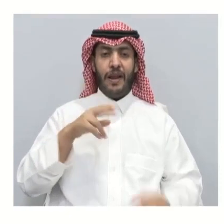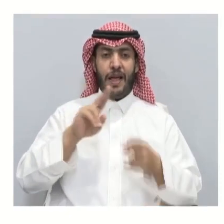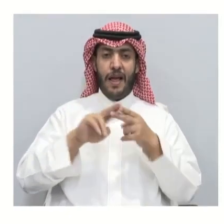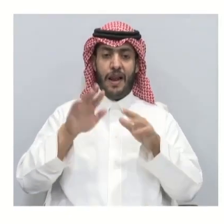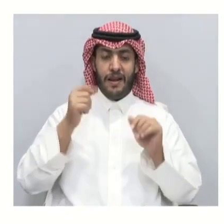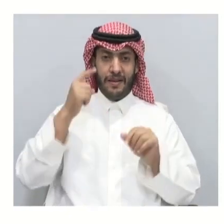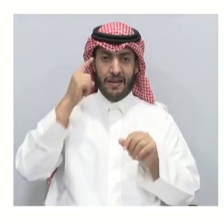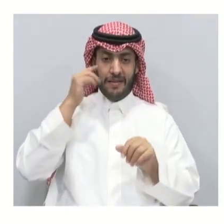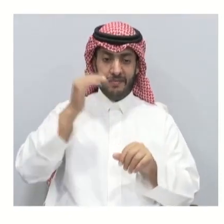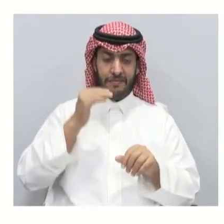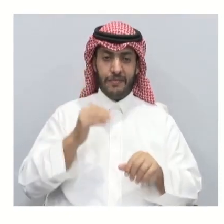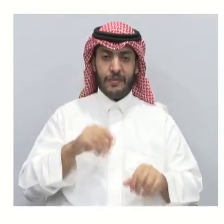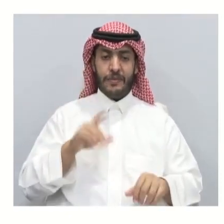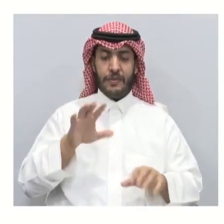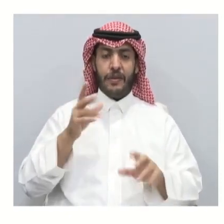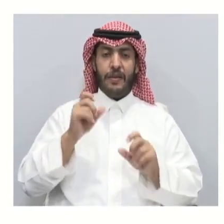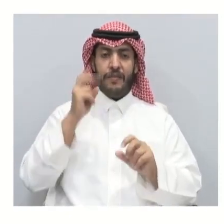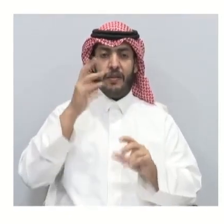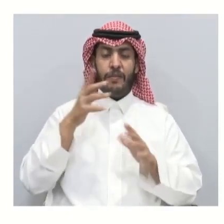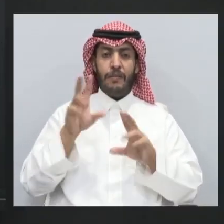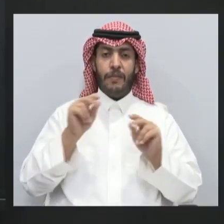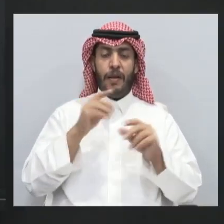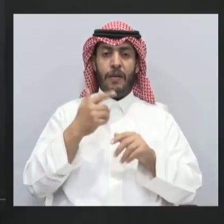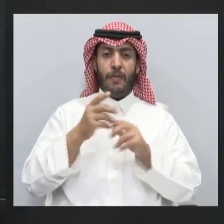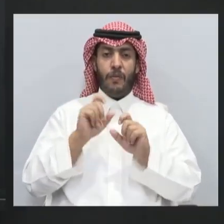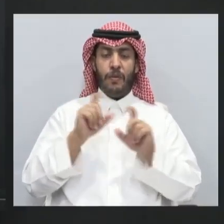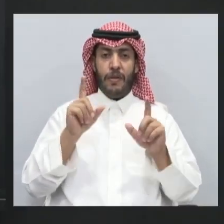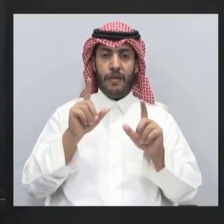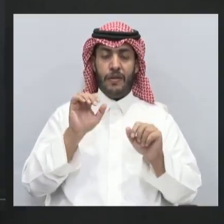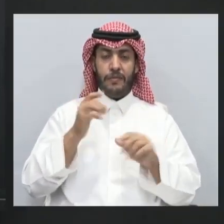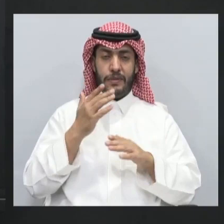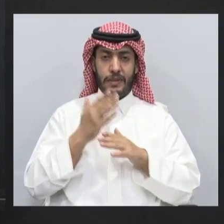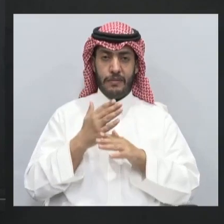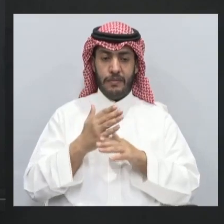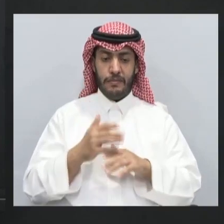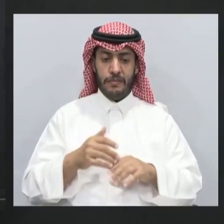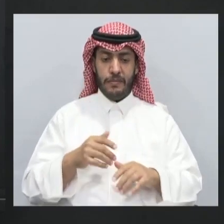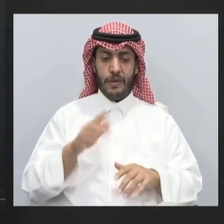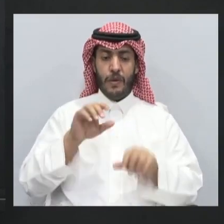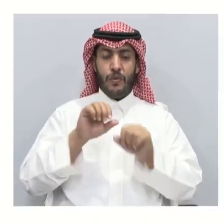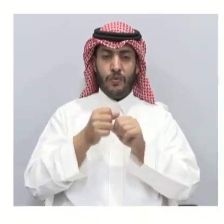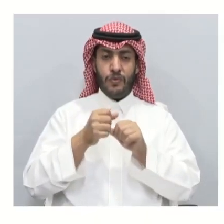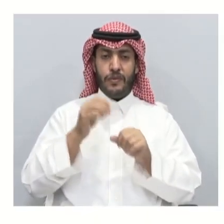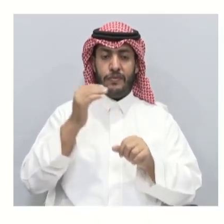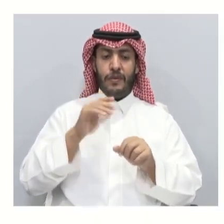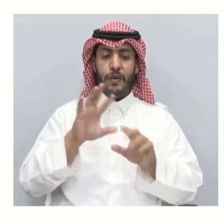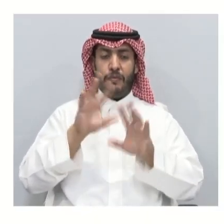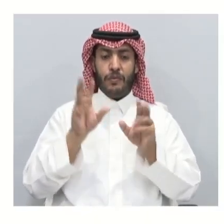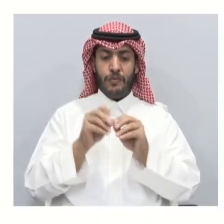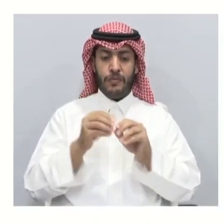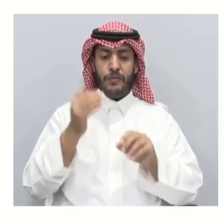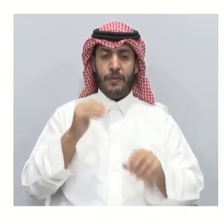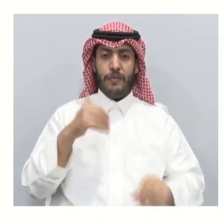بحليها تذكرونا مبدعين كانت الفكره منها ان نستوضح اسعدكم الله الكسور كاجزاء من مجموعه